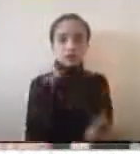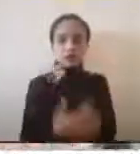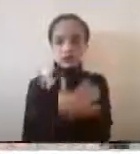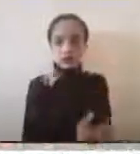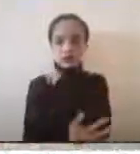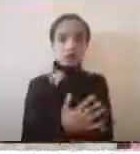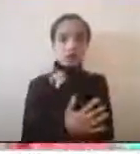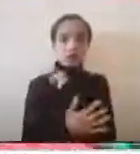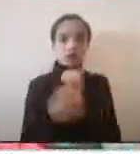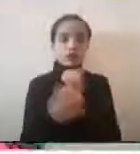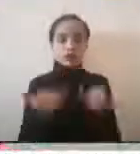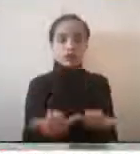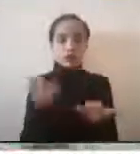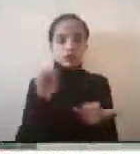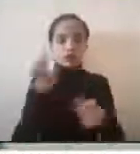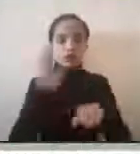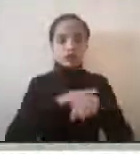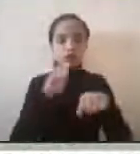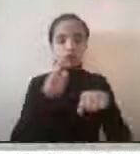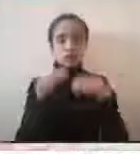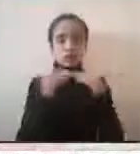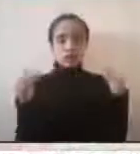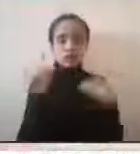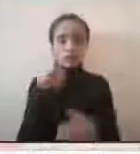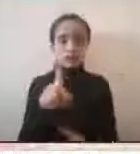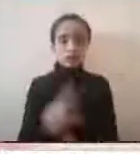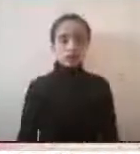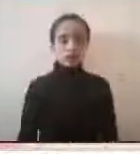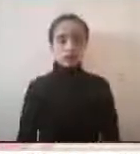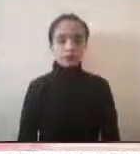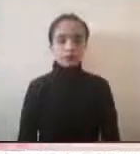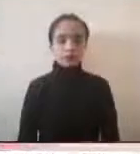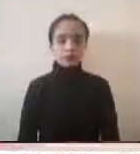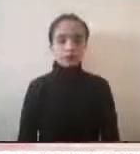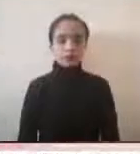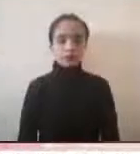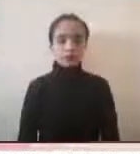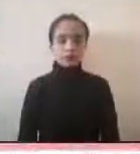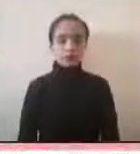ilalim ng Alert Level 1. Aljo. Maraming salamat, Rod Lagusad.